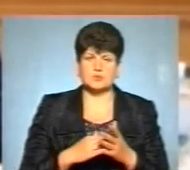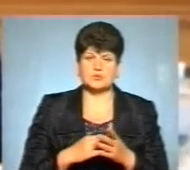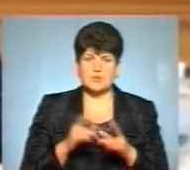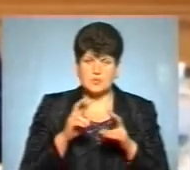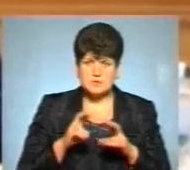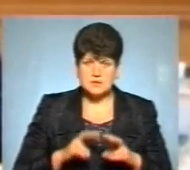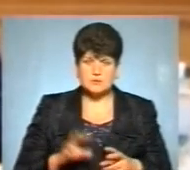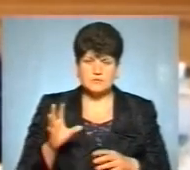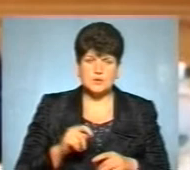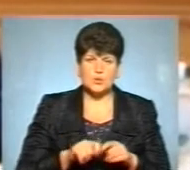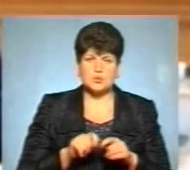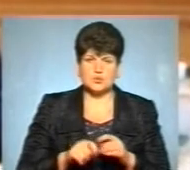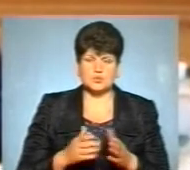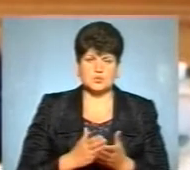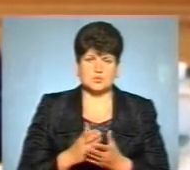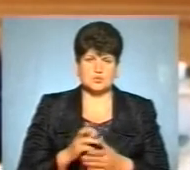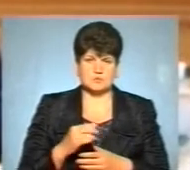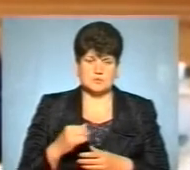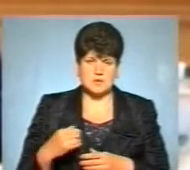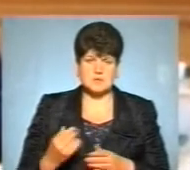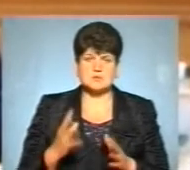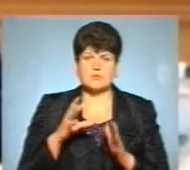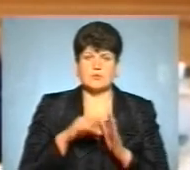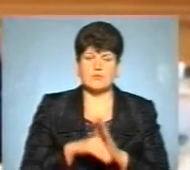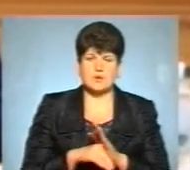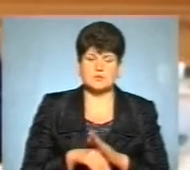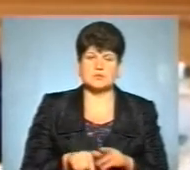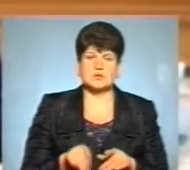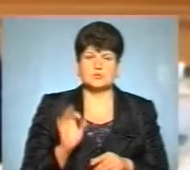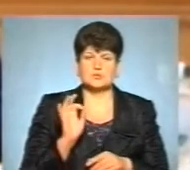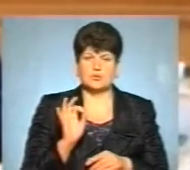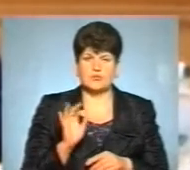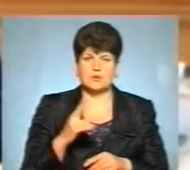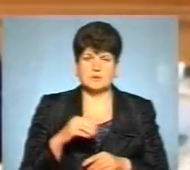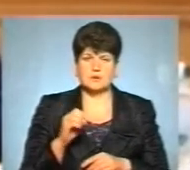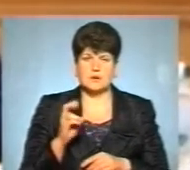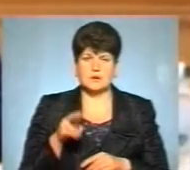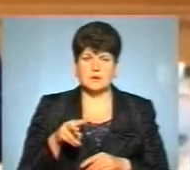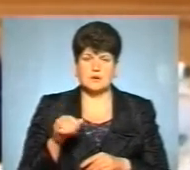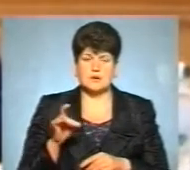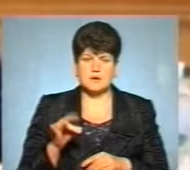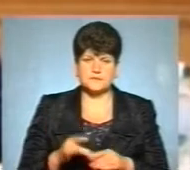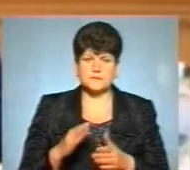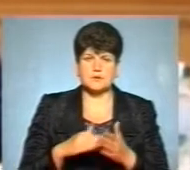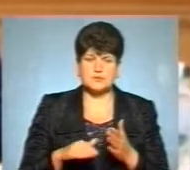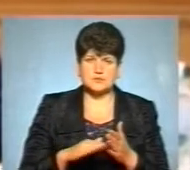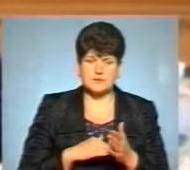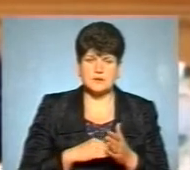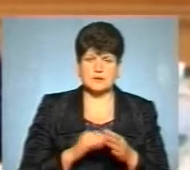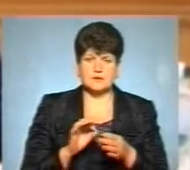всіх контролюючих службах, це запровадження так званої нульової декларації, скасування тотальної